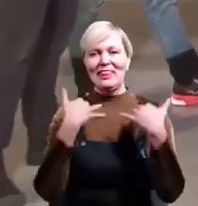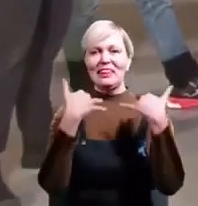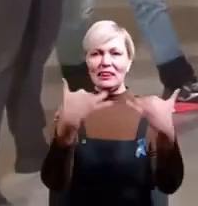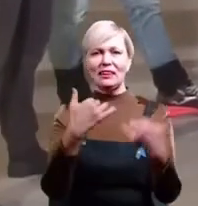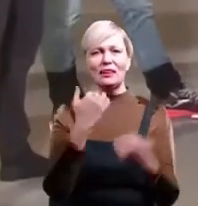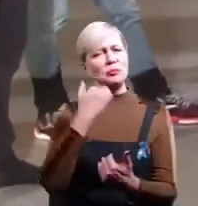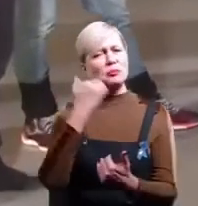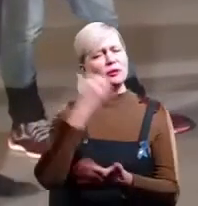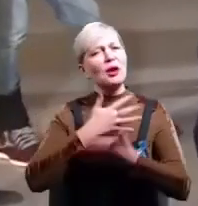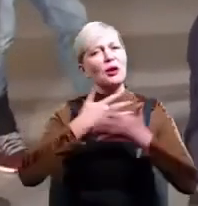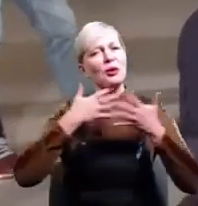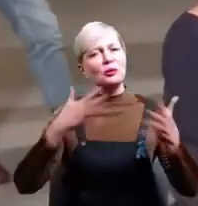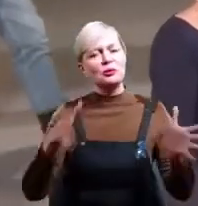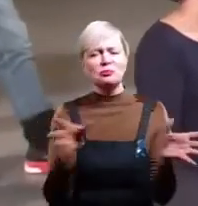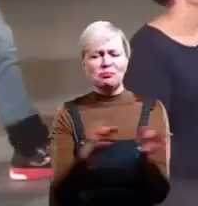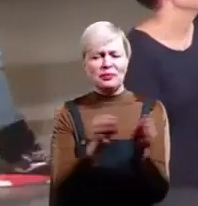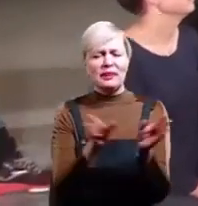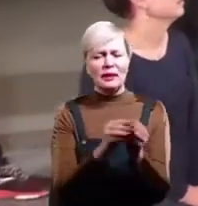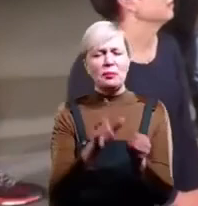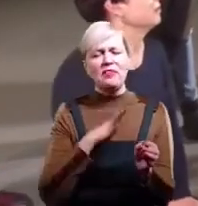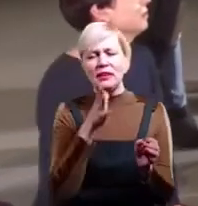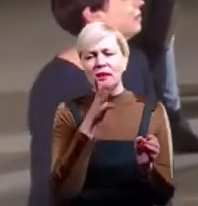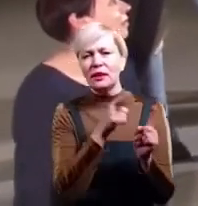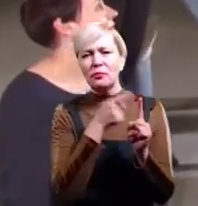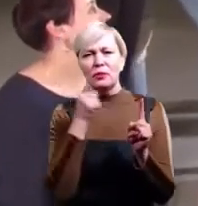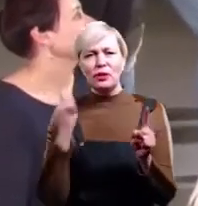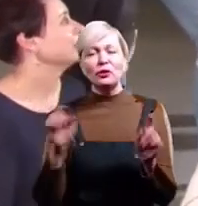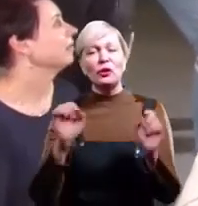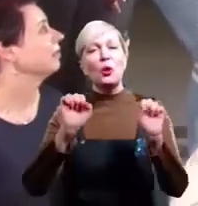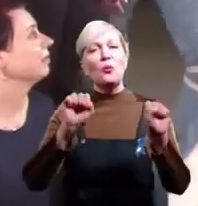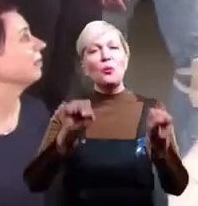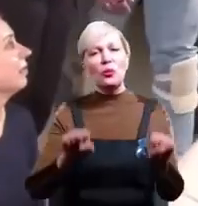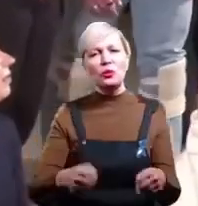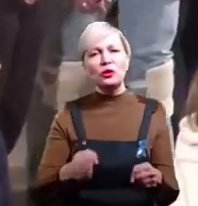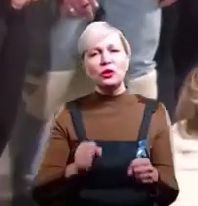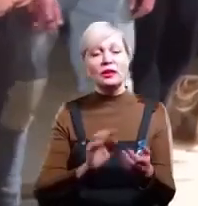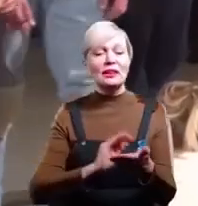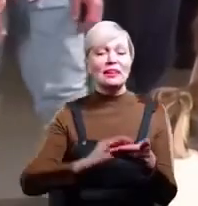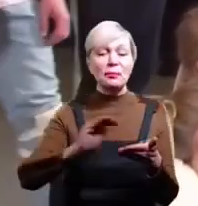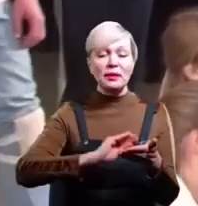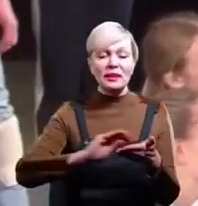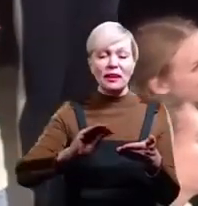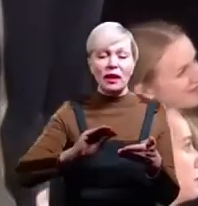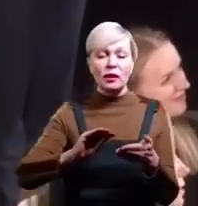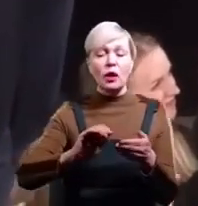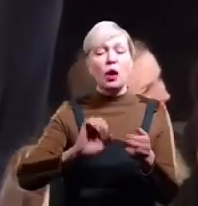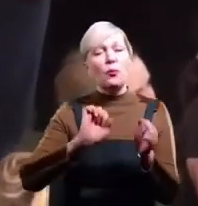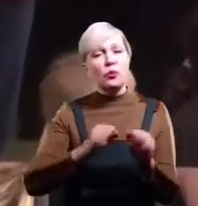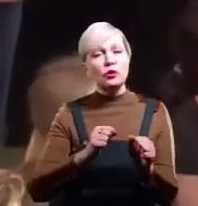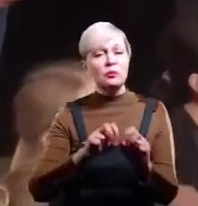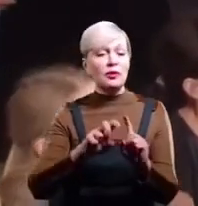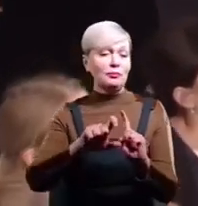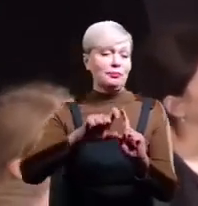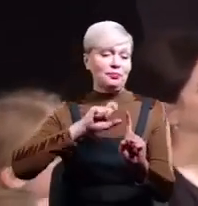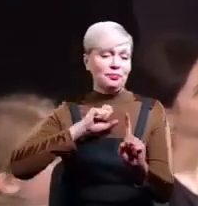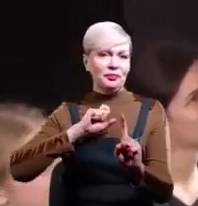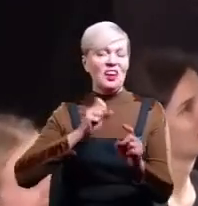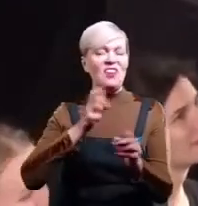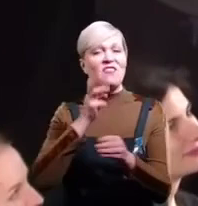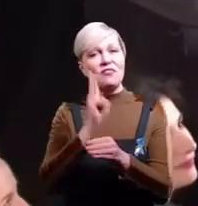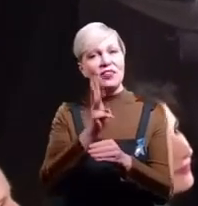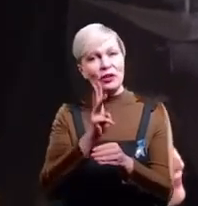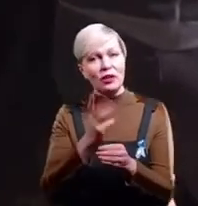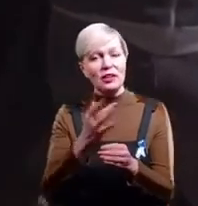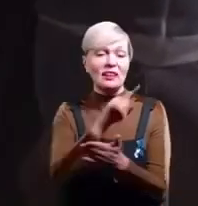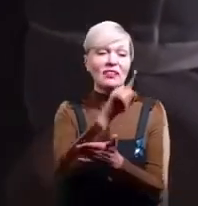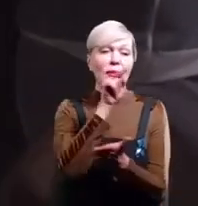нами этот весь период. Вы можете нам написать, мы можем вам оставить комментарии по поводу видео. Если у вас будут какие-то